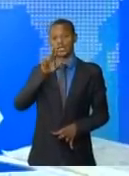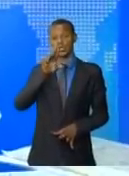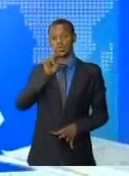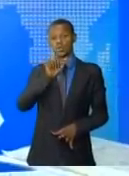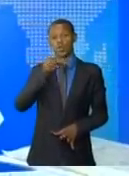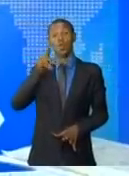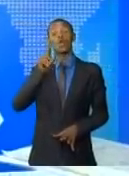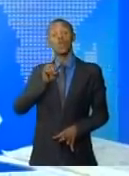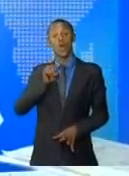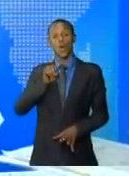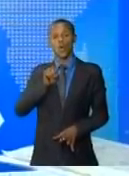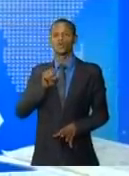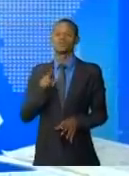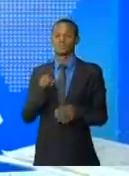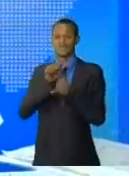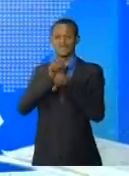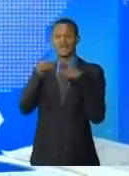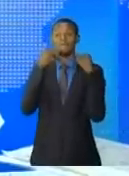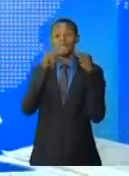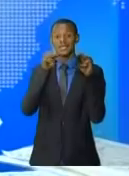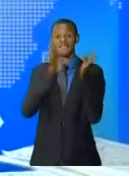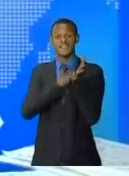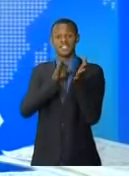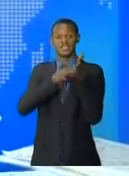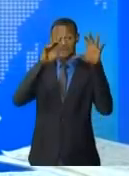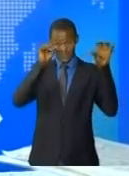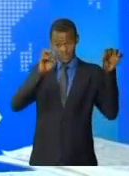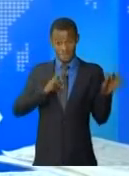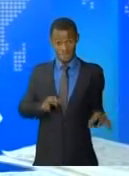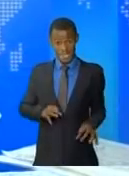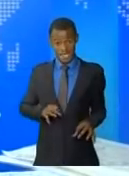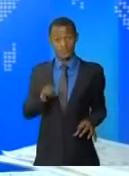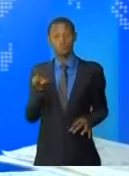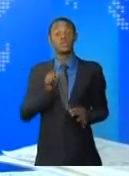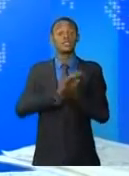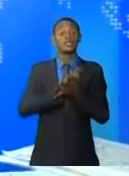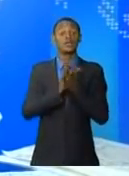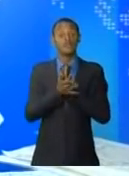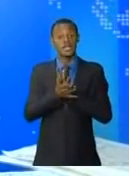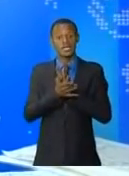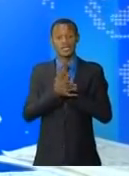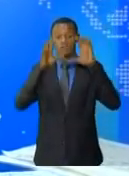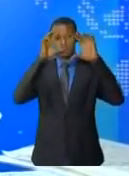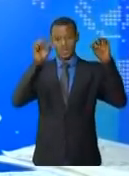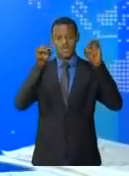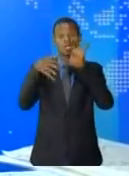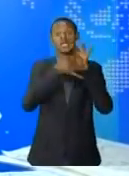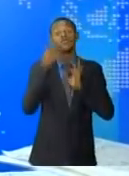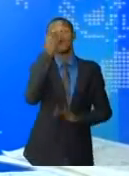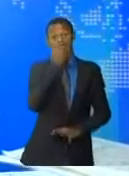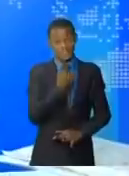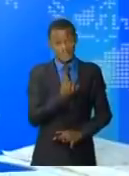son Excellence Félix Antoine Tshisekedi Tshilombo, à l'occasion de son accession à la présidence de l'Union africaine.